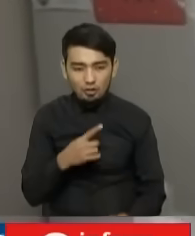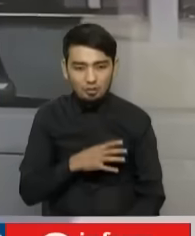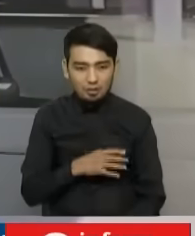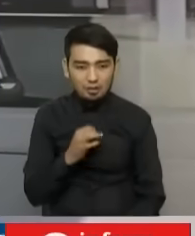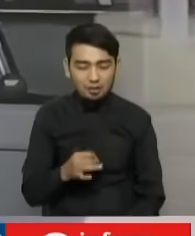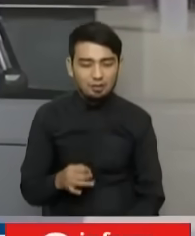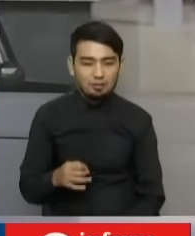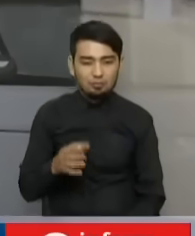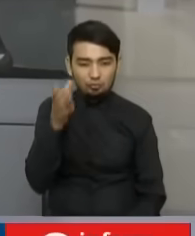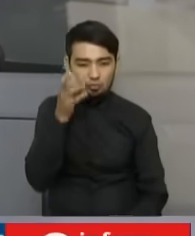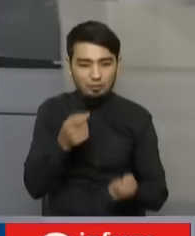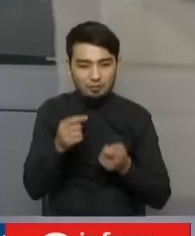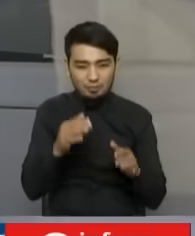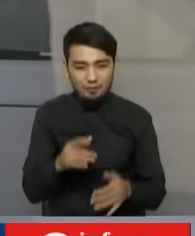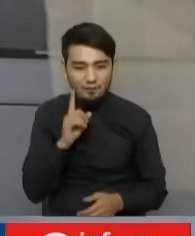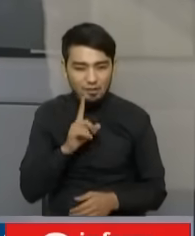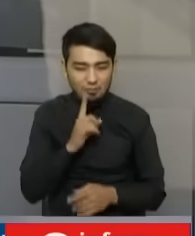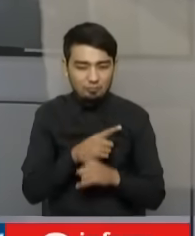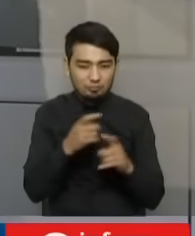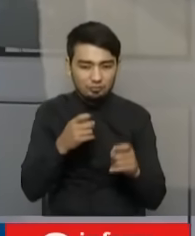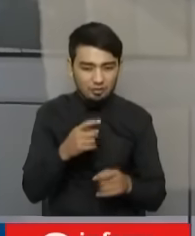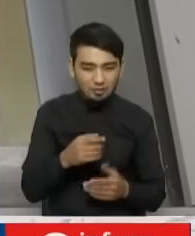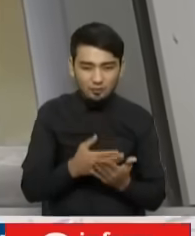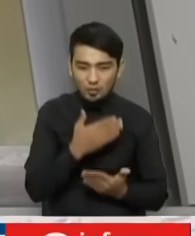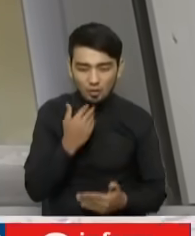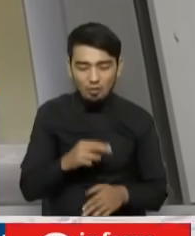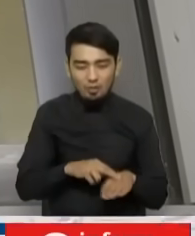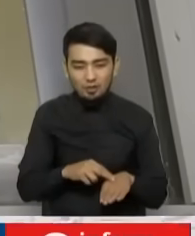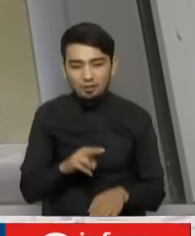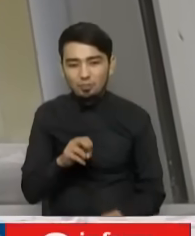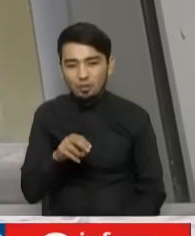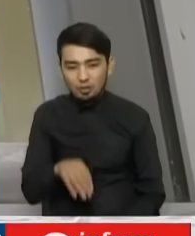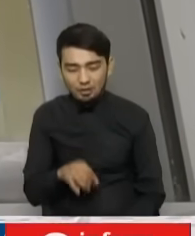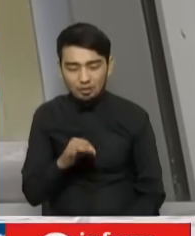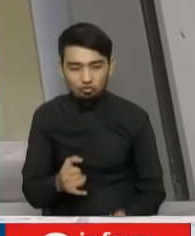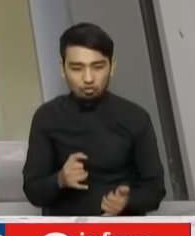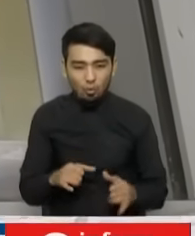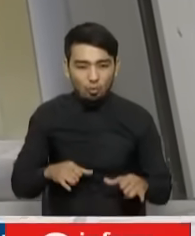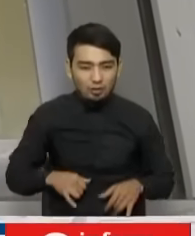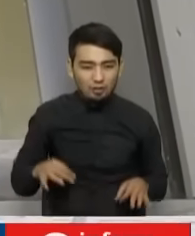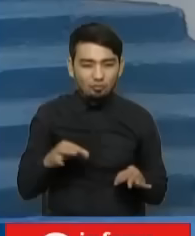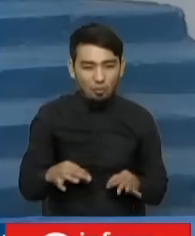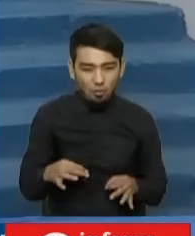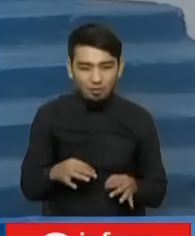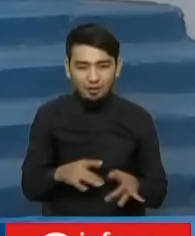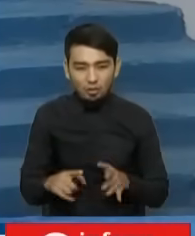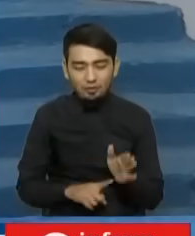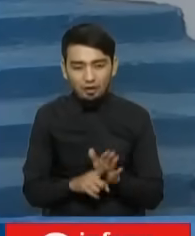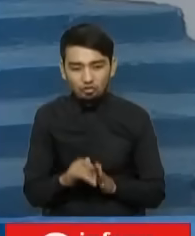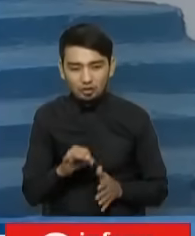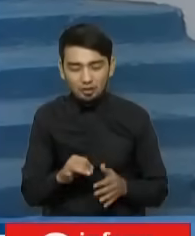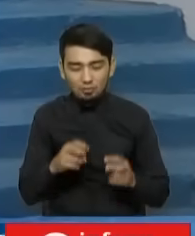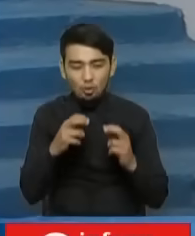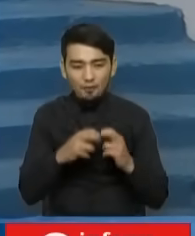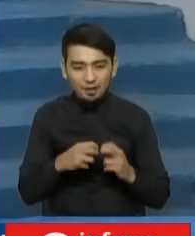білім басқармасындағылар әзірге ақпарат таратпады. Полиция департаментінің өкілдері қазір бұзақылық бабы бойынша іс қозғалып, тергеу жүріп